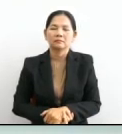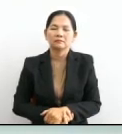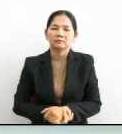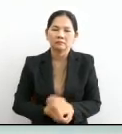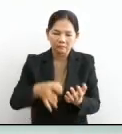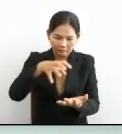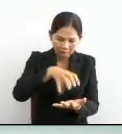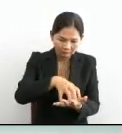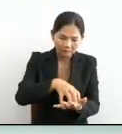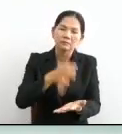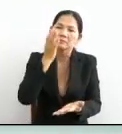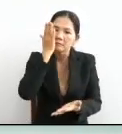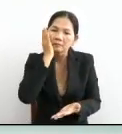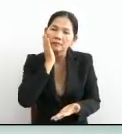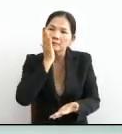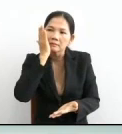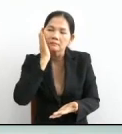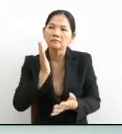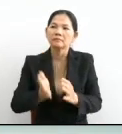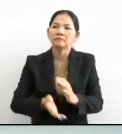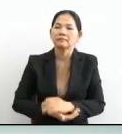nôm bào